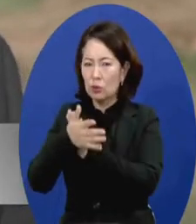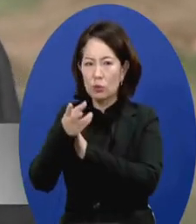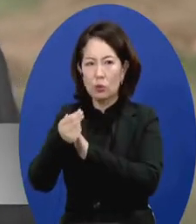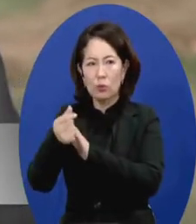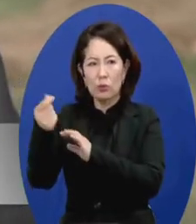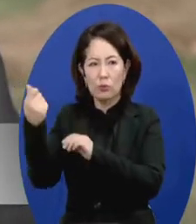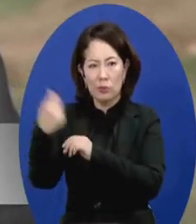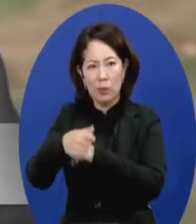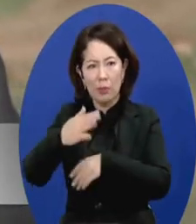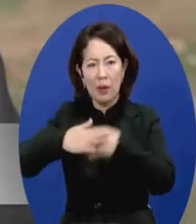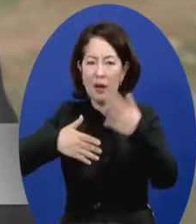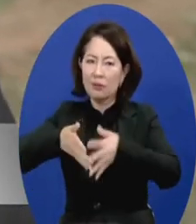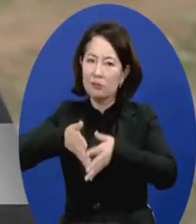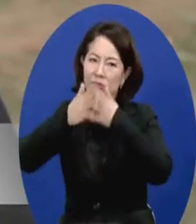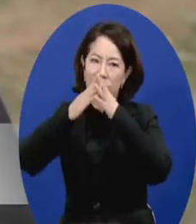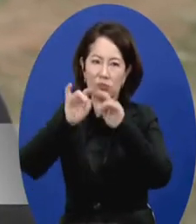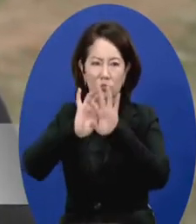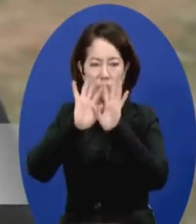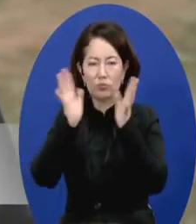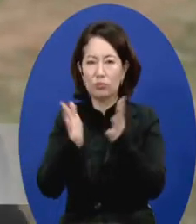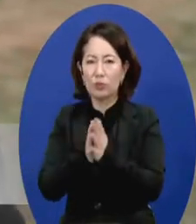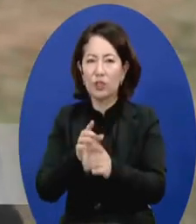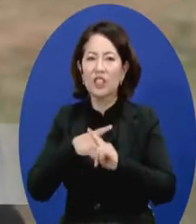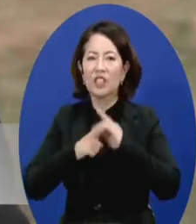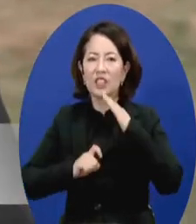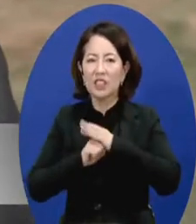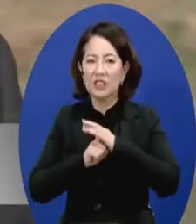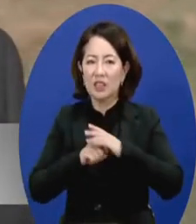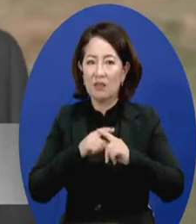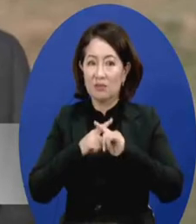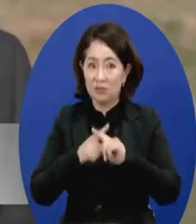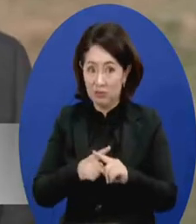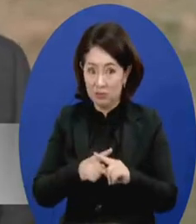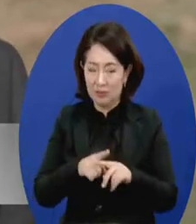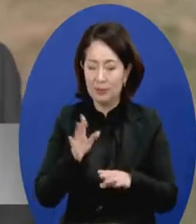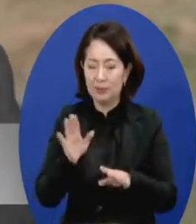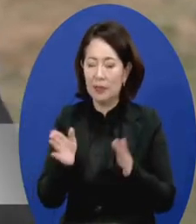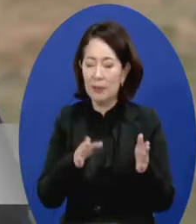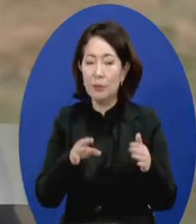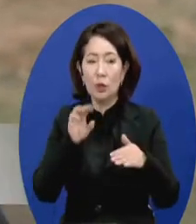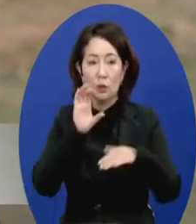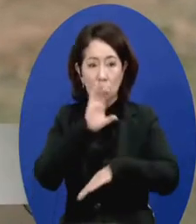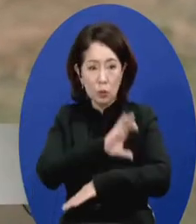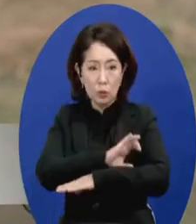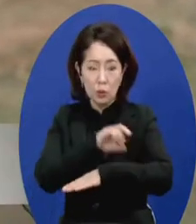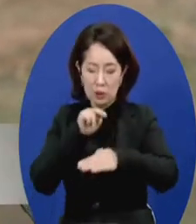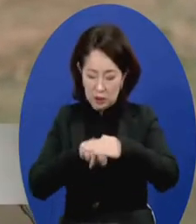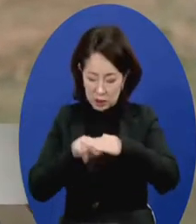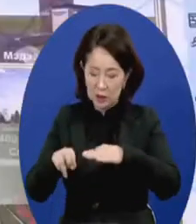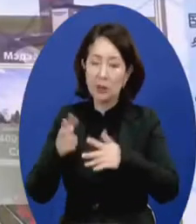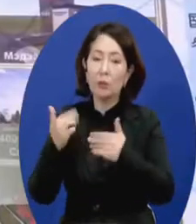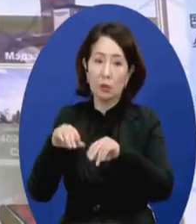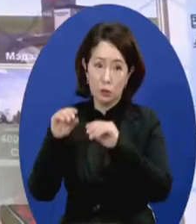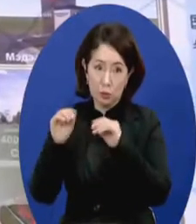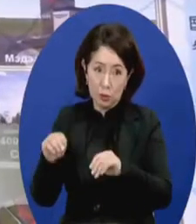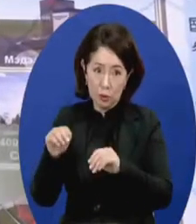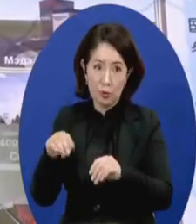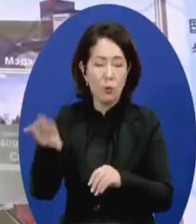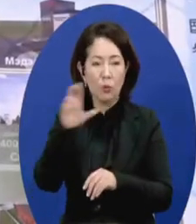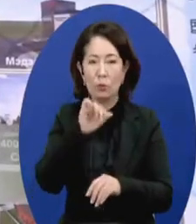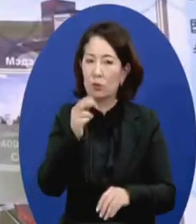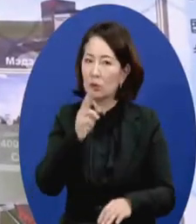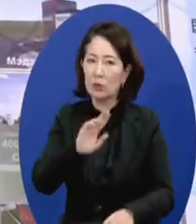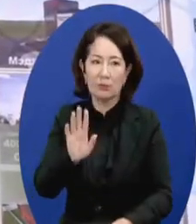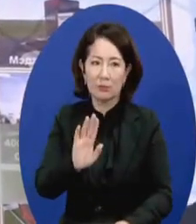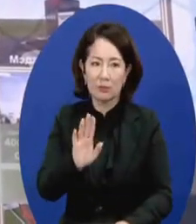нэгэн барилга байшин барихыг бол ингээд хязгаарлах. За мэдээж тиймээ сургууль цэцэрлэг болон нэг шаардлагатай объектууд бол болно. Энд